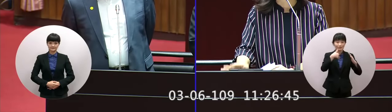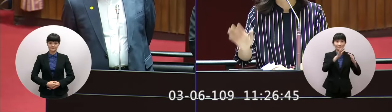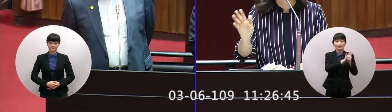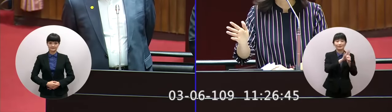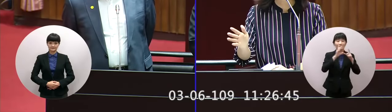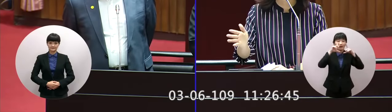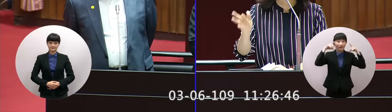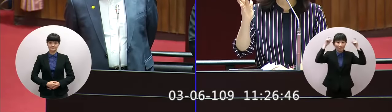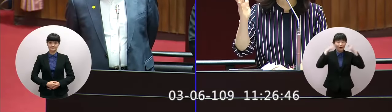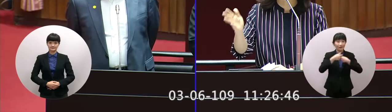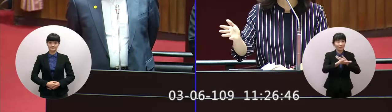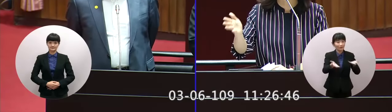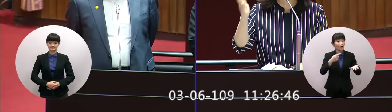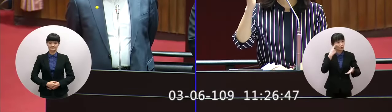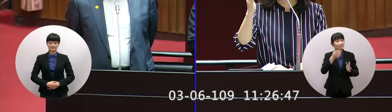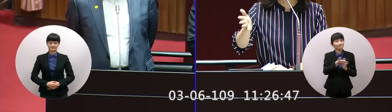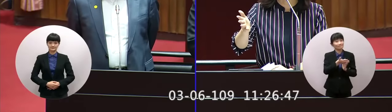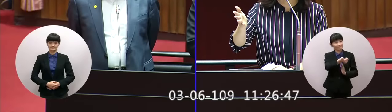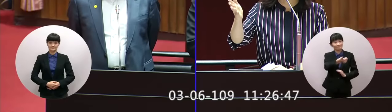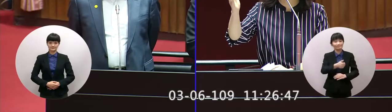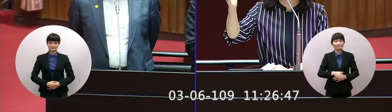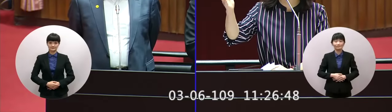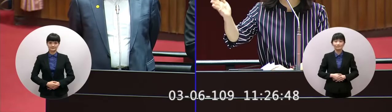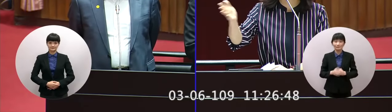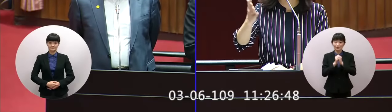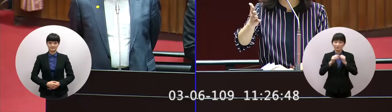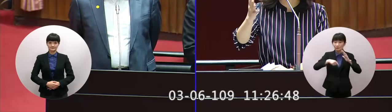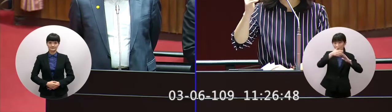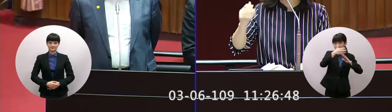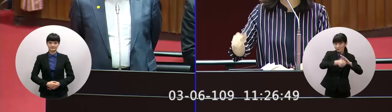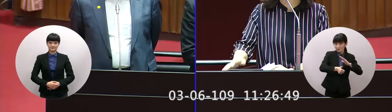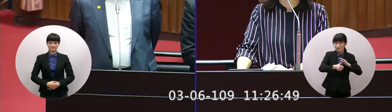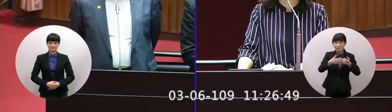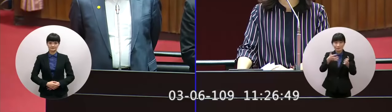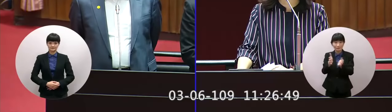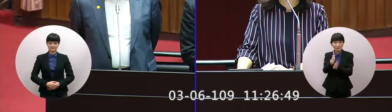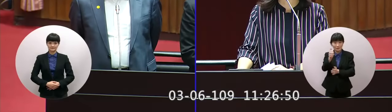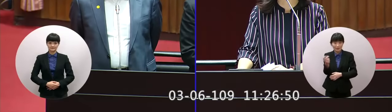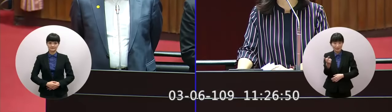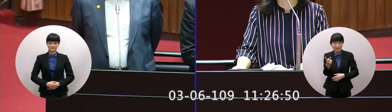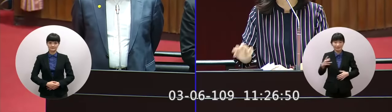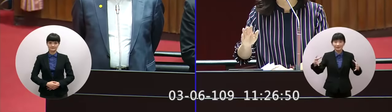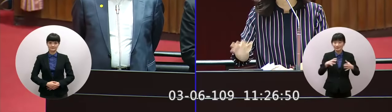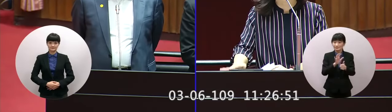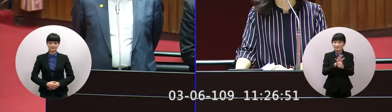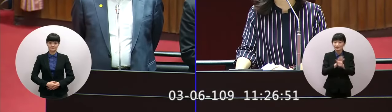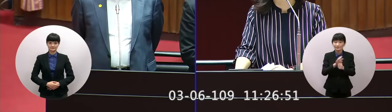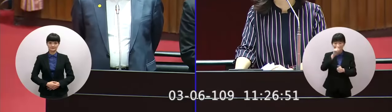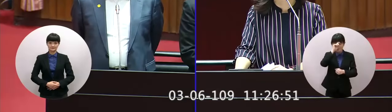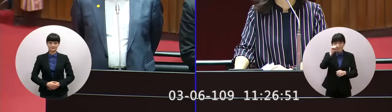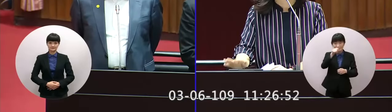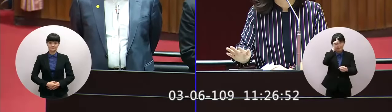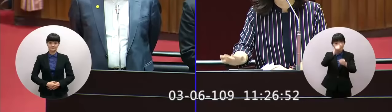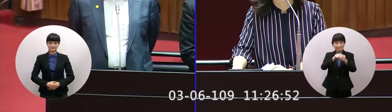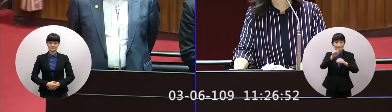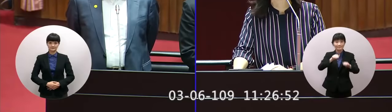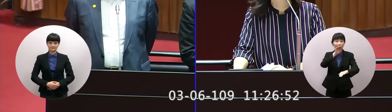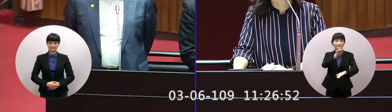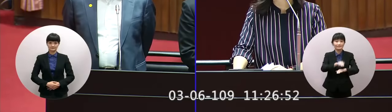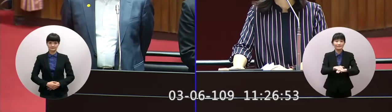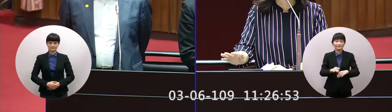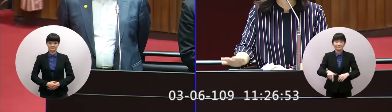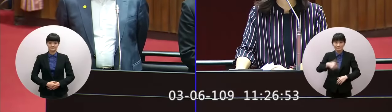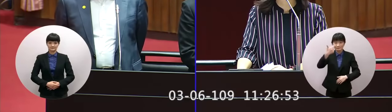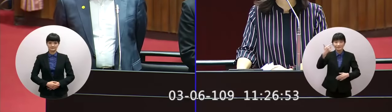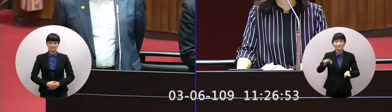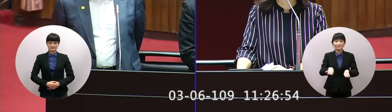好。好，所以这部分我就拜托院长，然后请两位部长我们共同让他能够尽快的可以上